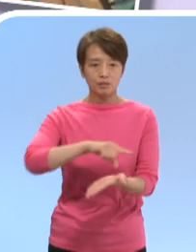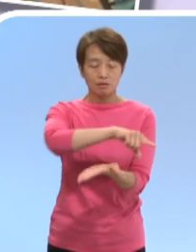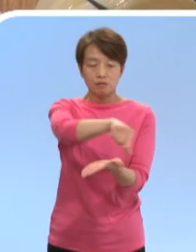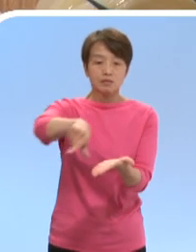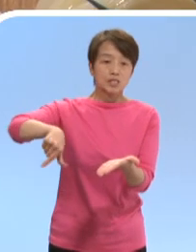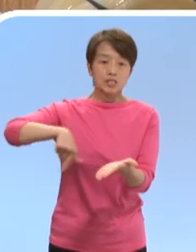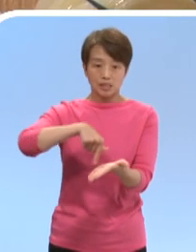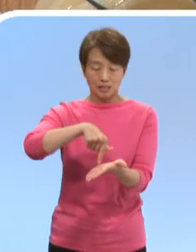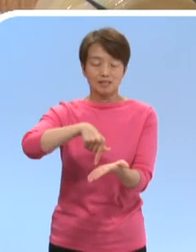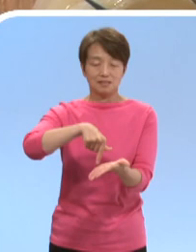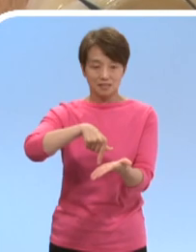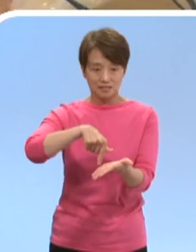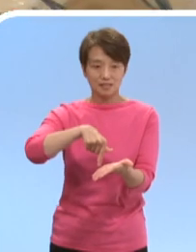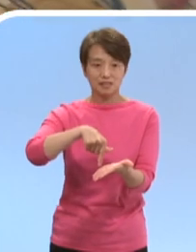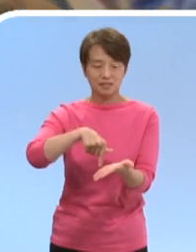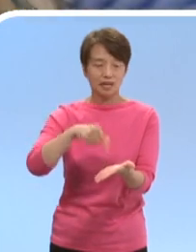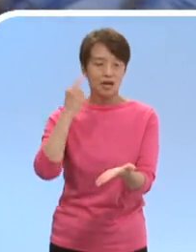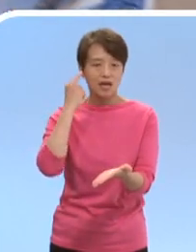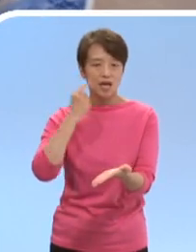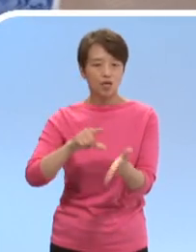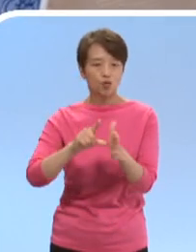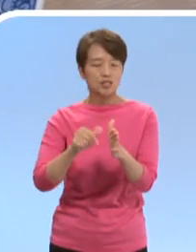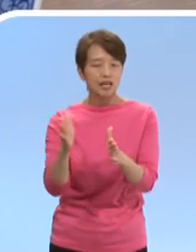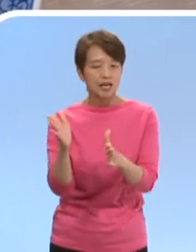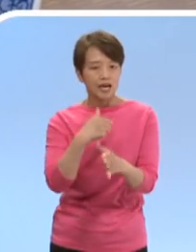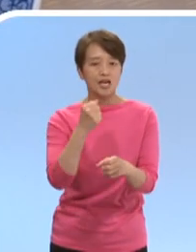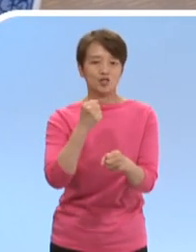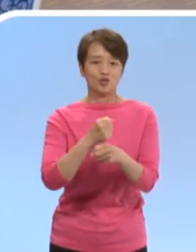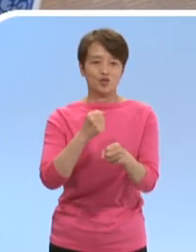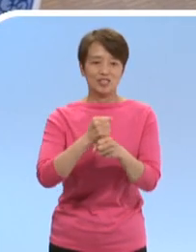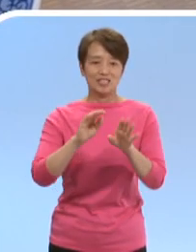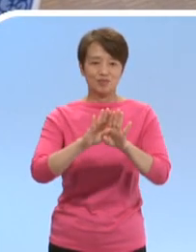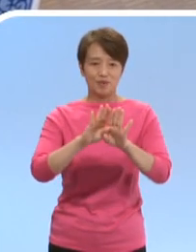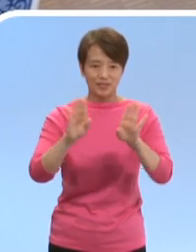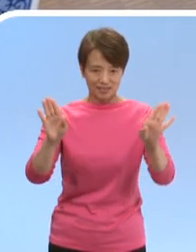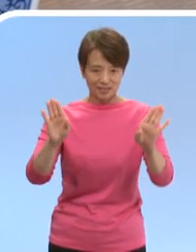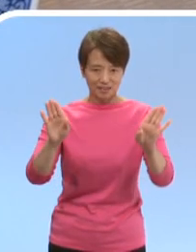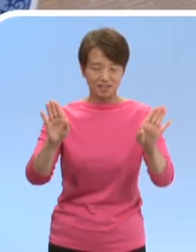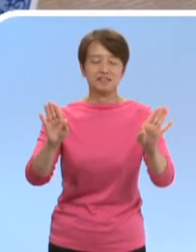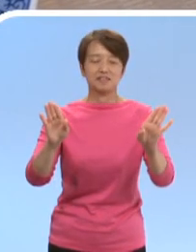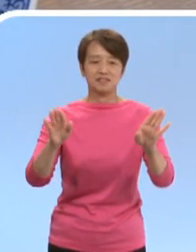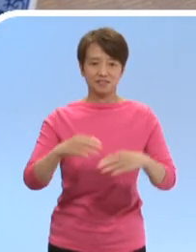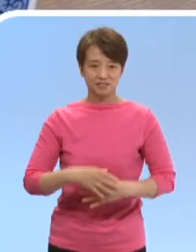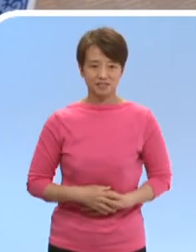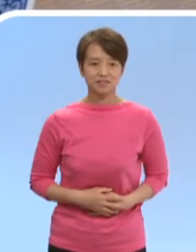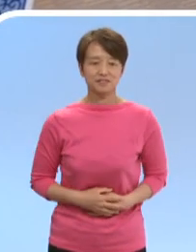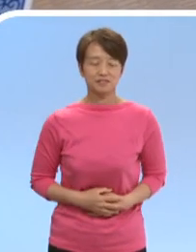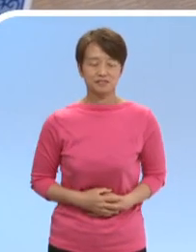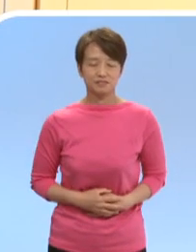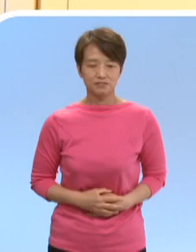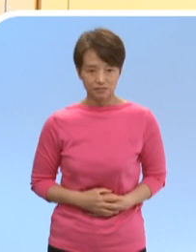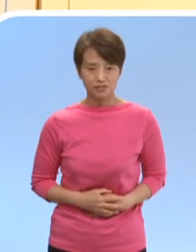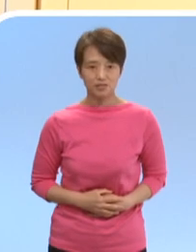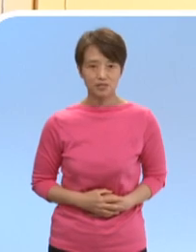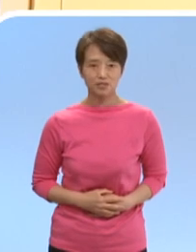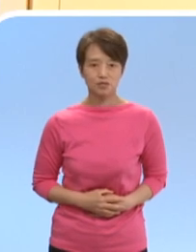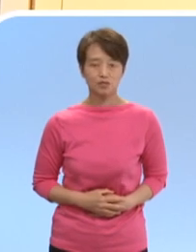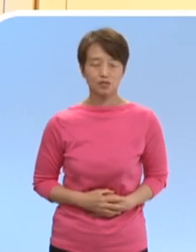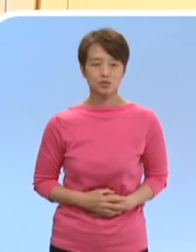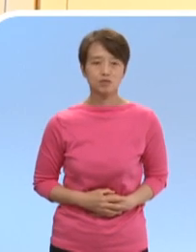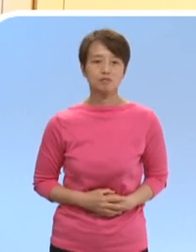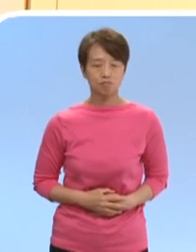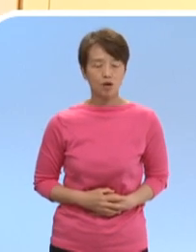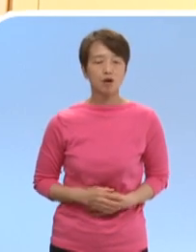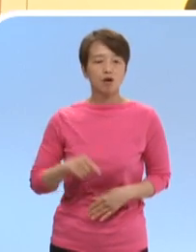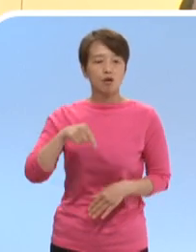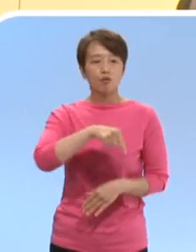ここ播州地域では江戸時代から生産されるようになったと言われています。 こちらの方ですね、